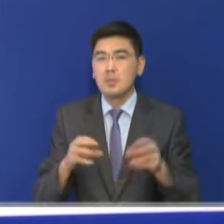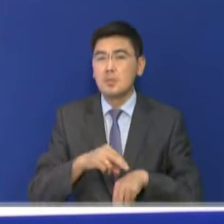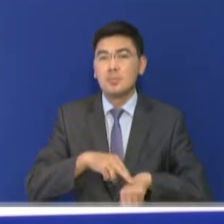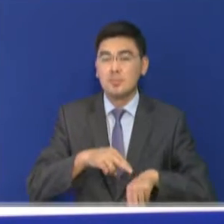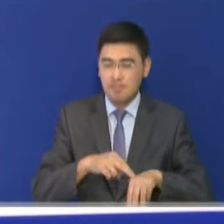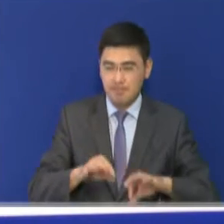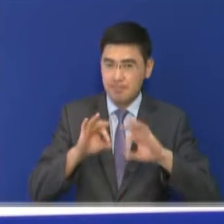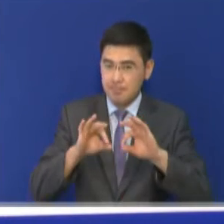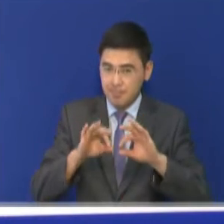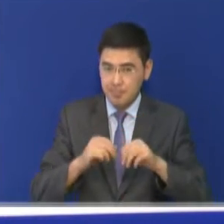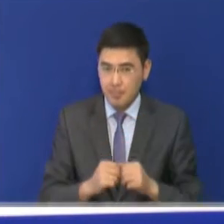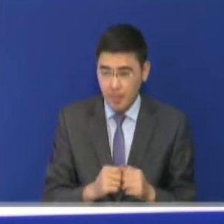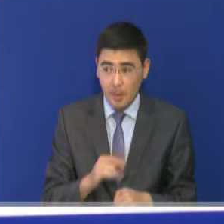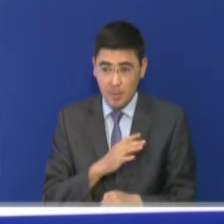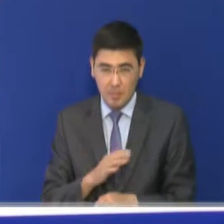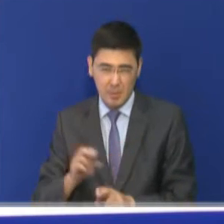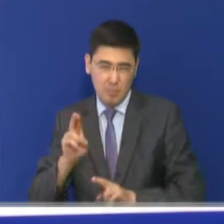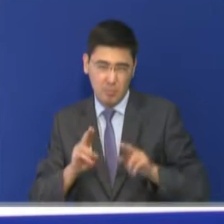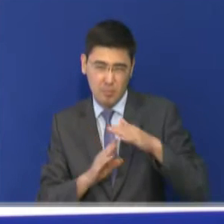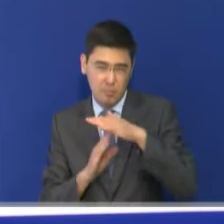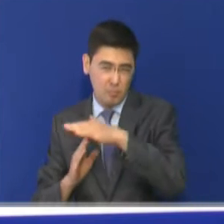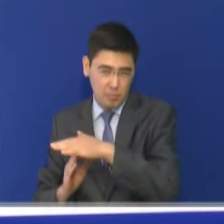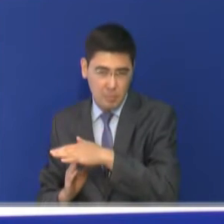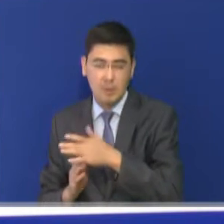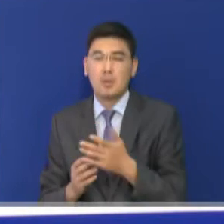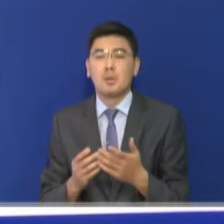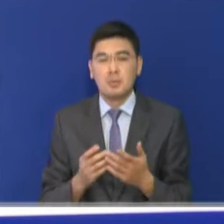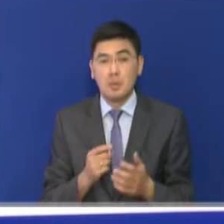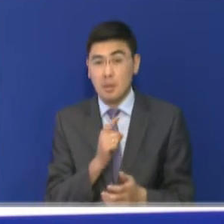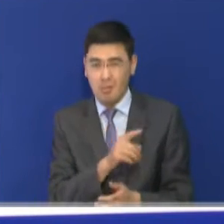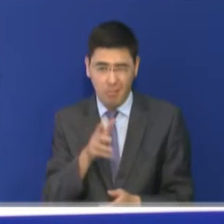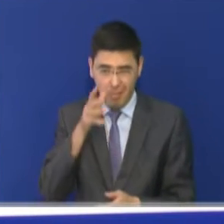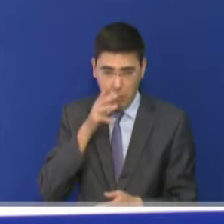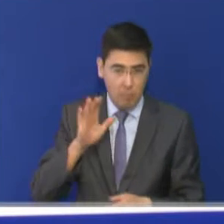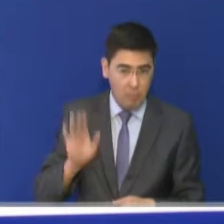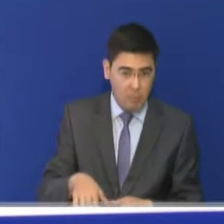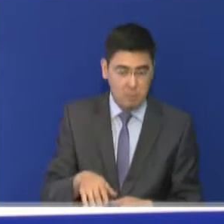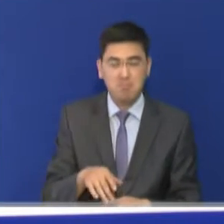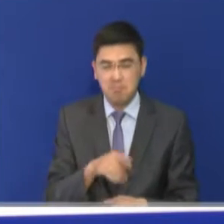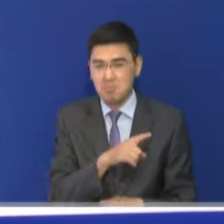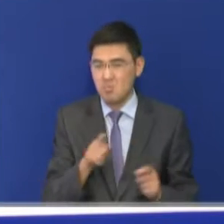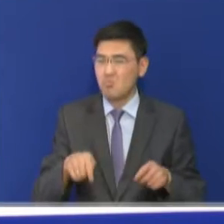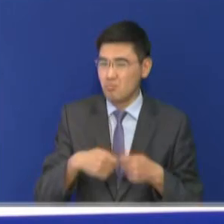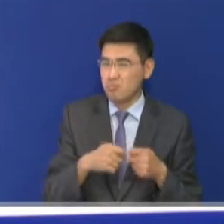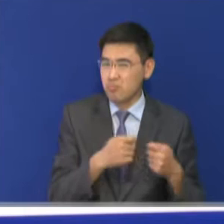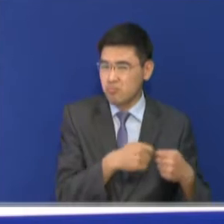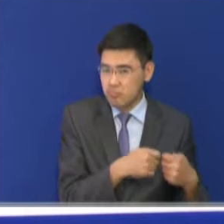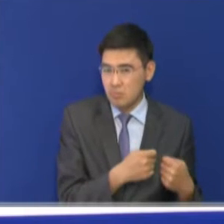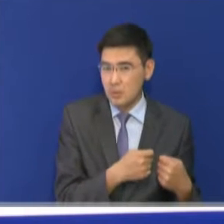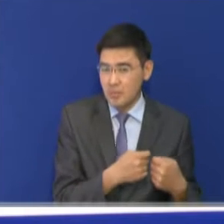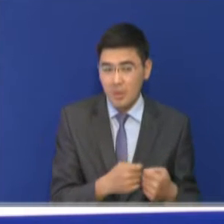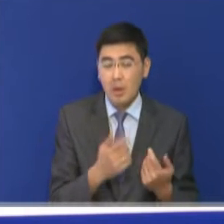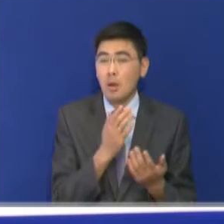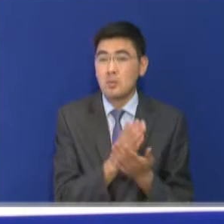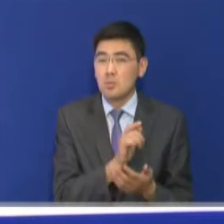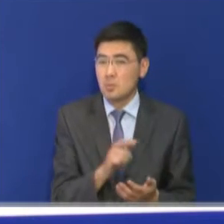полиции региона, с ограничениями на передвижение, связанными с эпидемией коронавируса, смогли справиться далеко не все восточно-казахстанцы. Многие